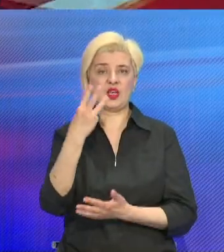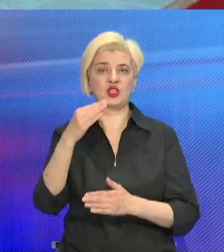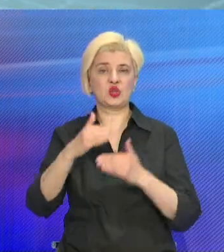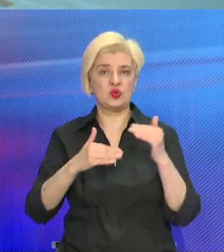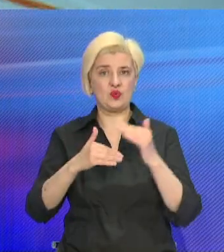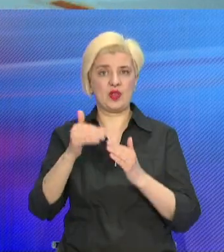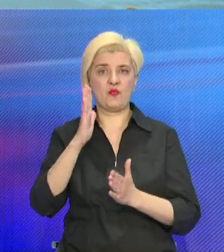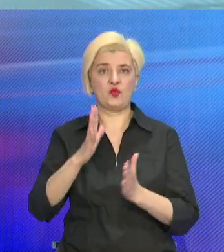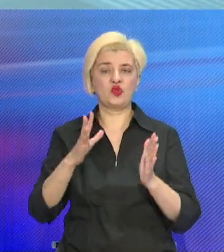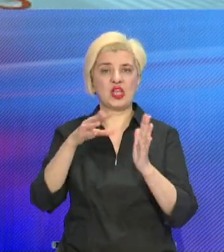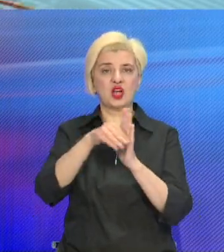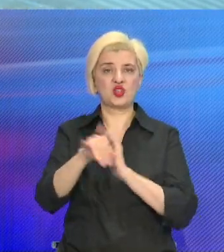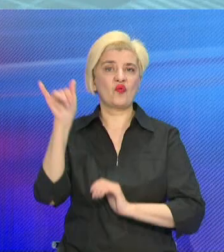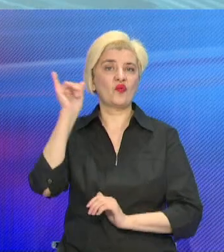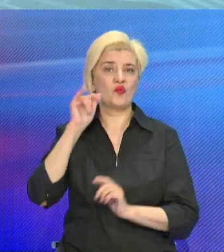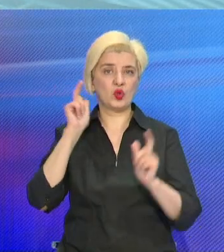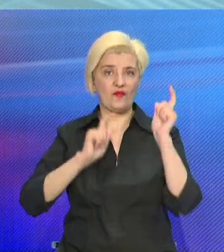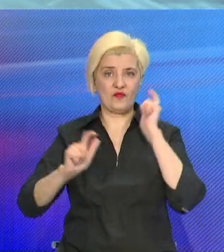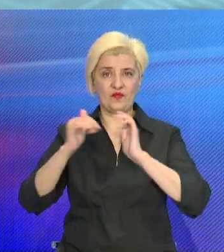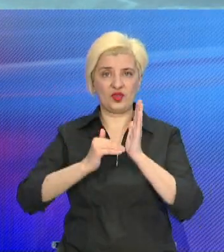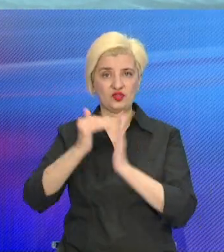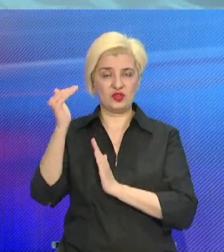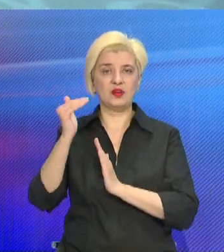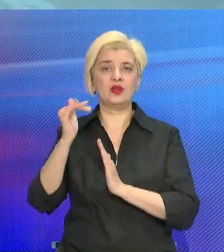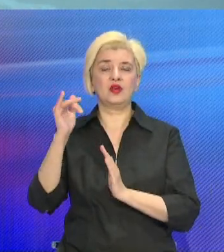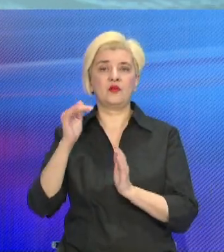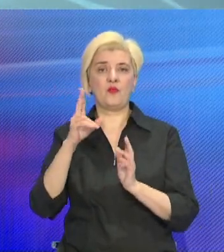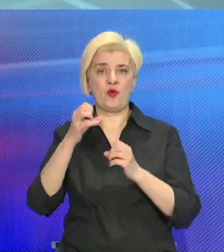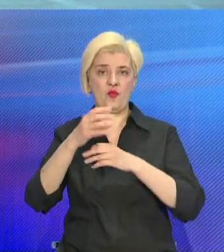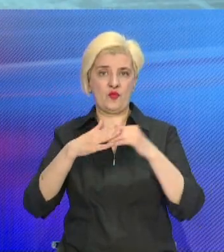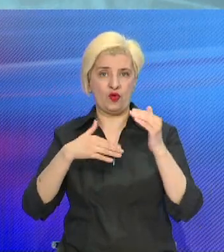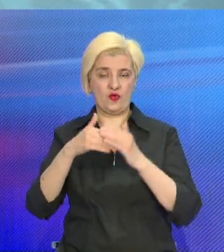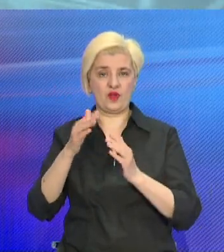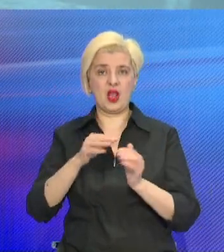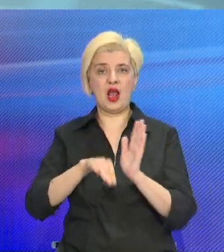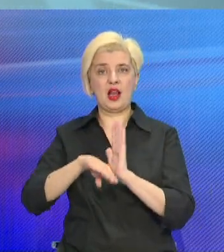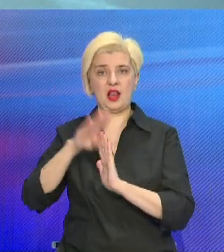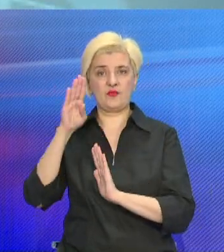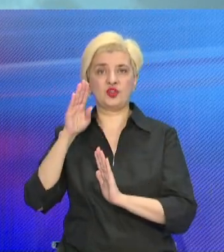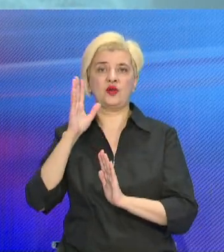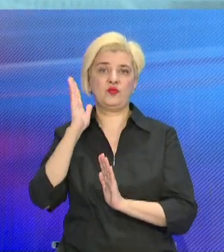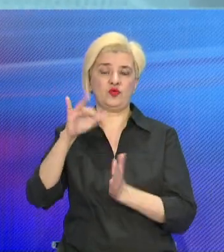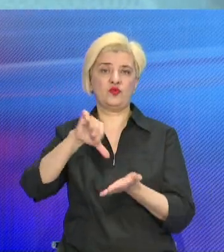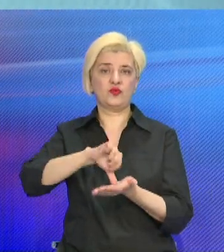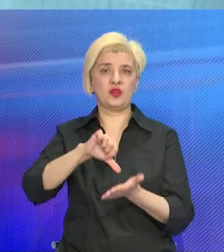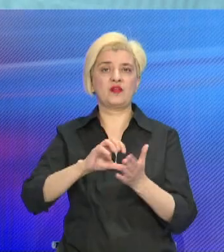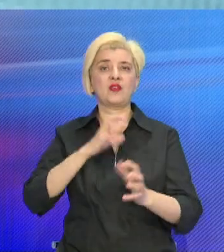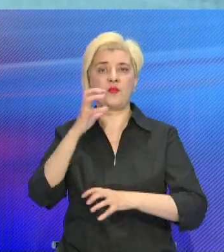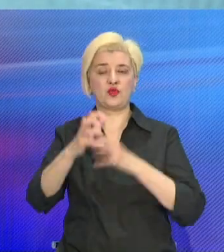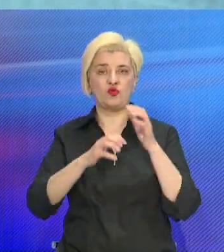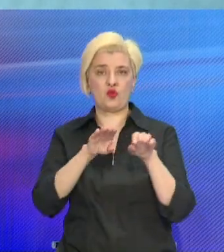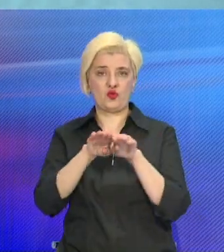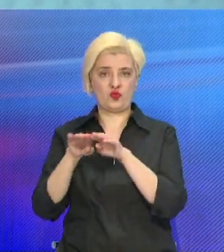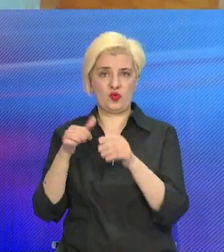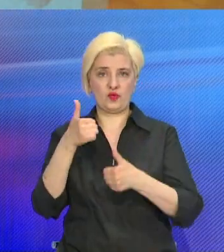па профілі без уступных іспытаў, а лепшыя з лепшых атрымаць магчымасць праставіць нашу краіну на міжнародным узроўні. Усяго